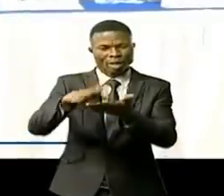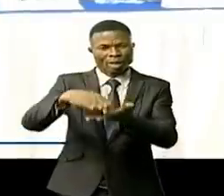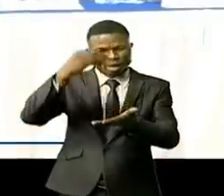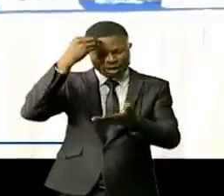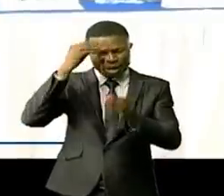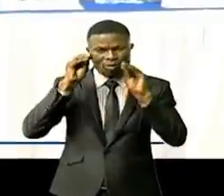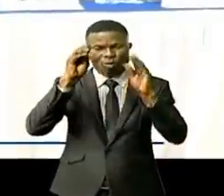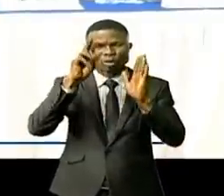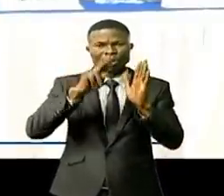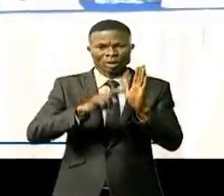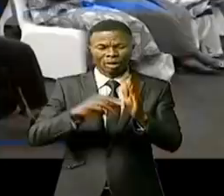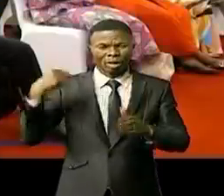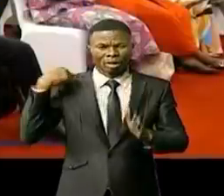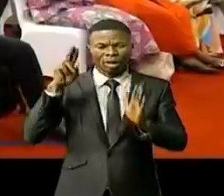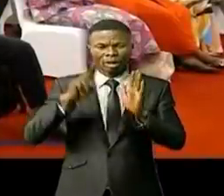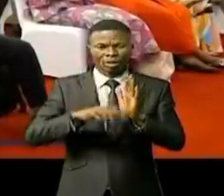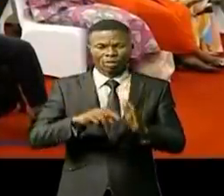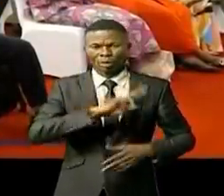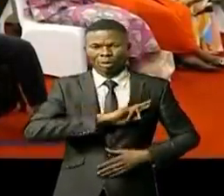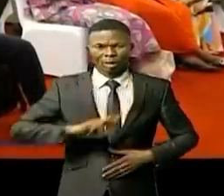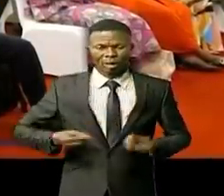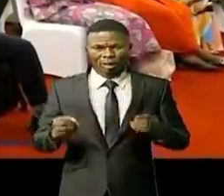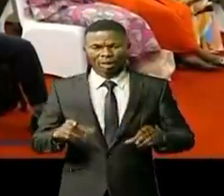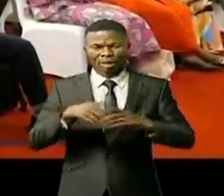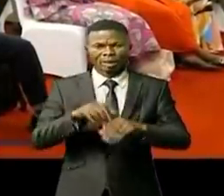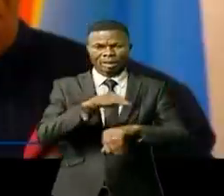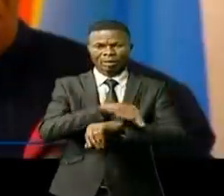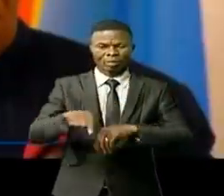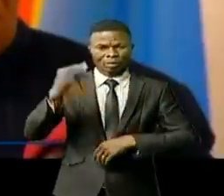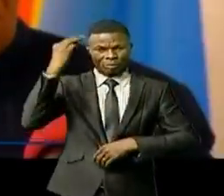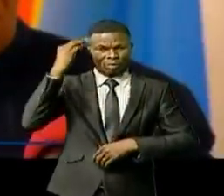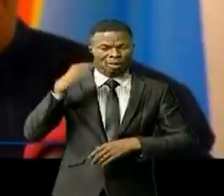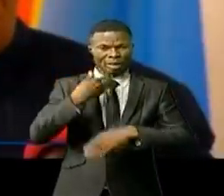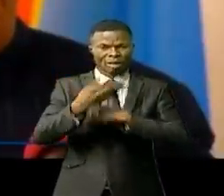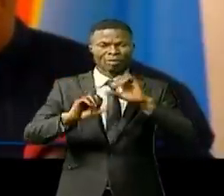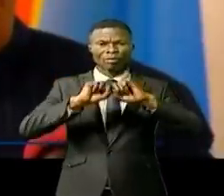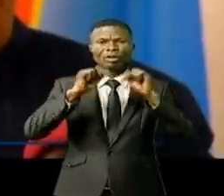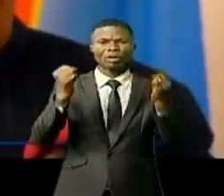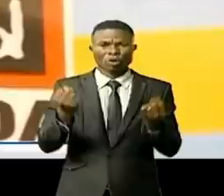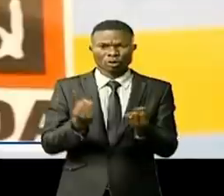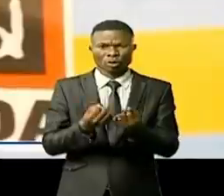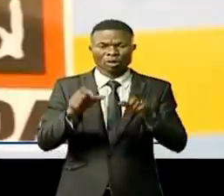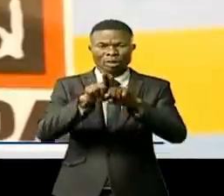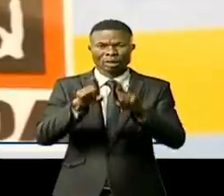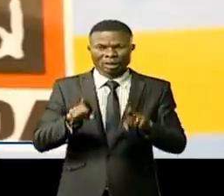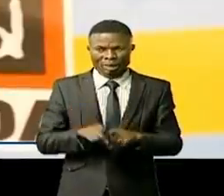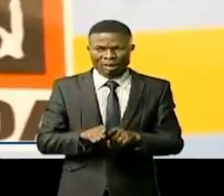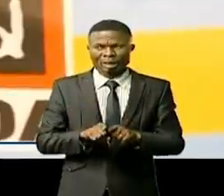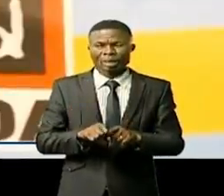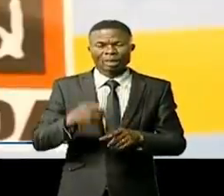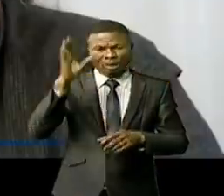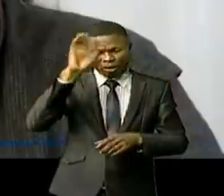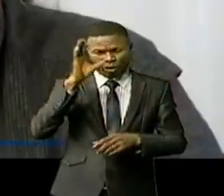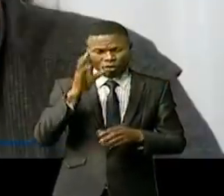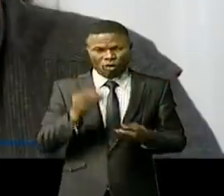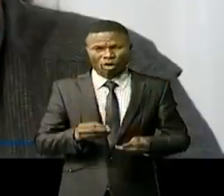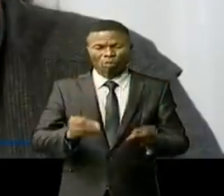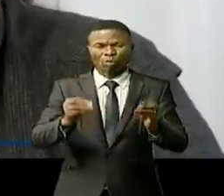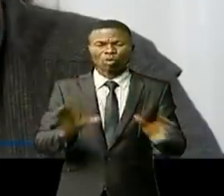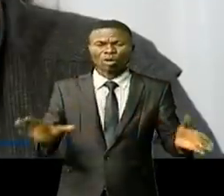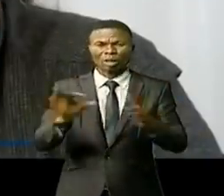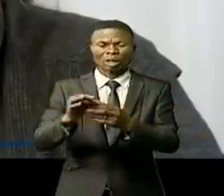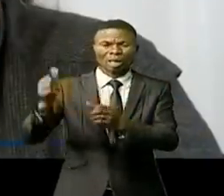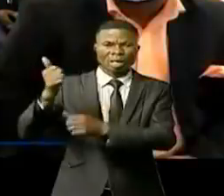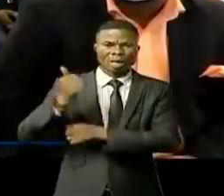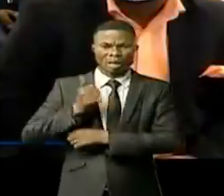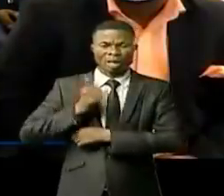enseignements. Le gouvernement de la République, à travers les ministères des Affaires sociales ainsi que le partenaire War Child Canada, sont unanimes que